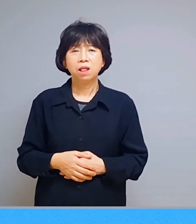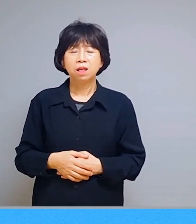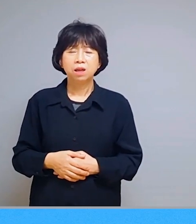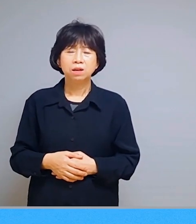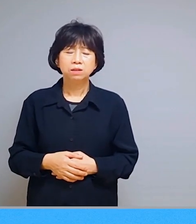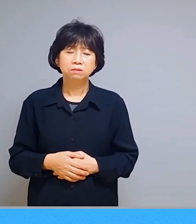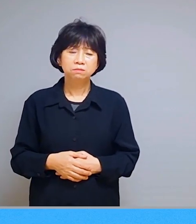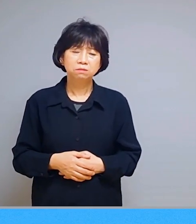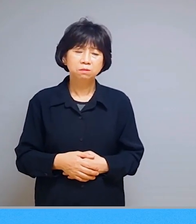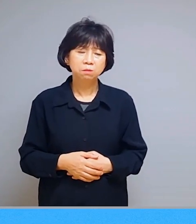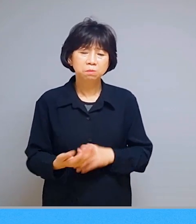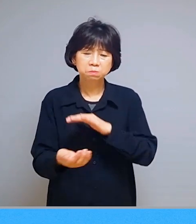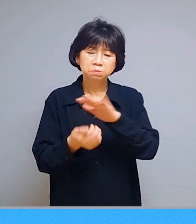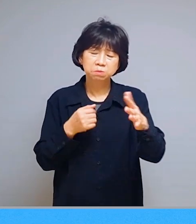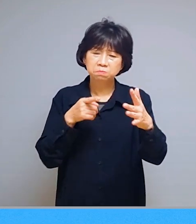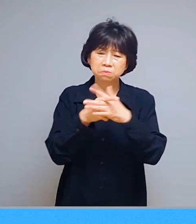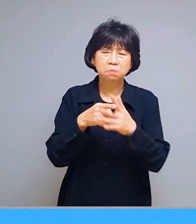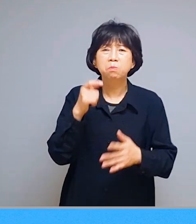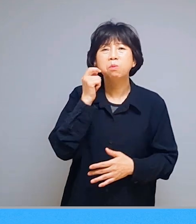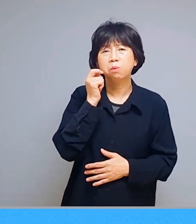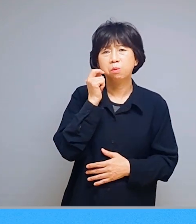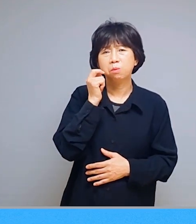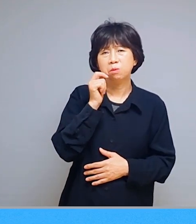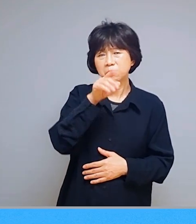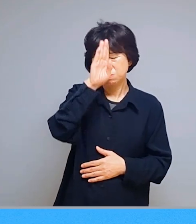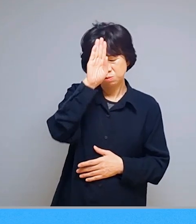우리가 예측하지 못한 질병이 있습니다.